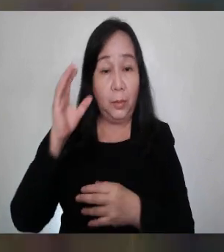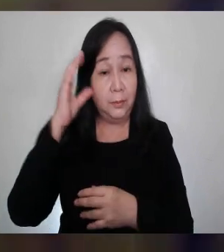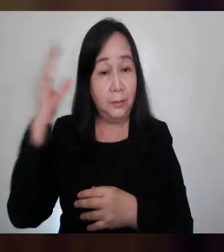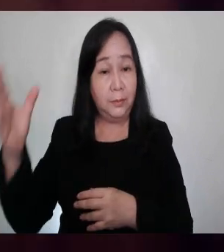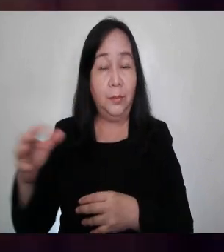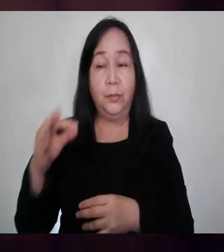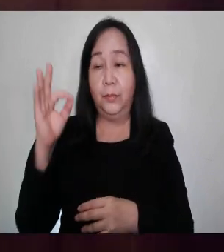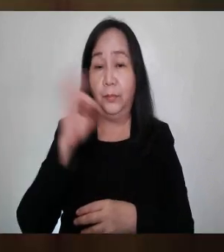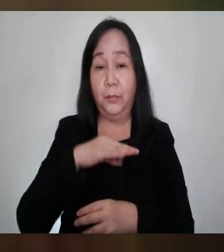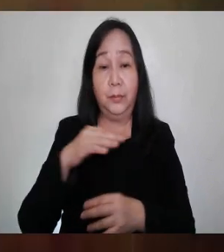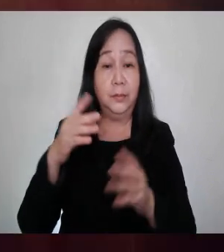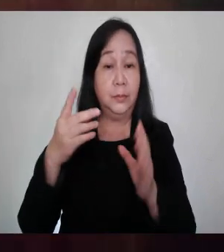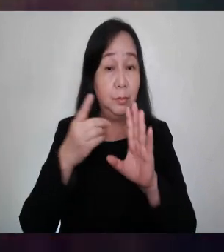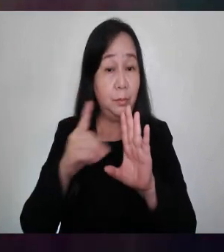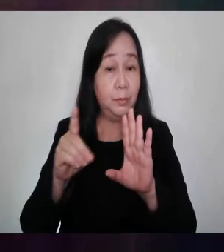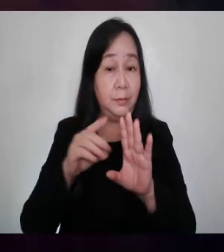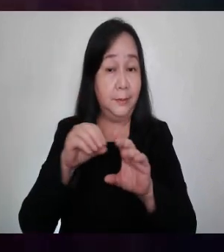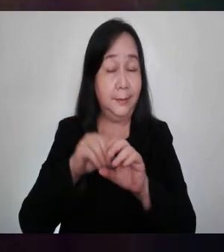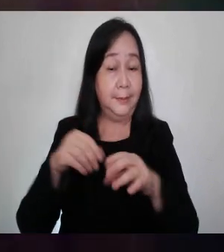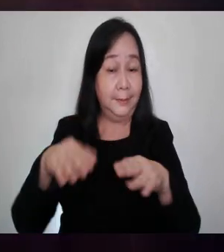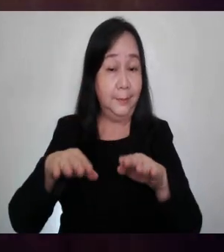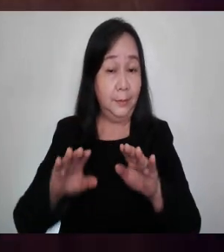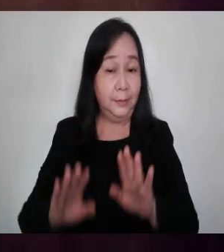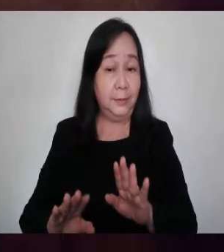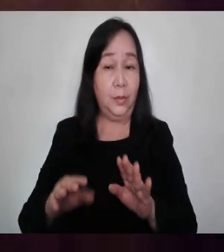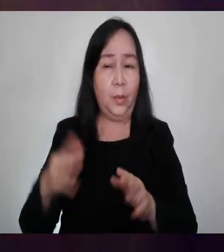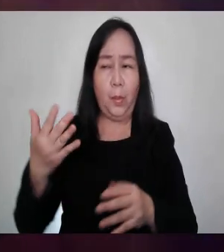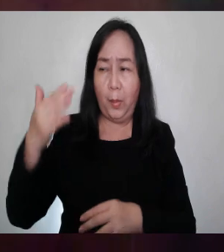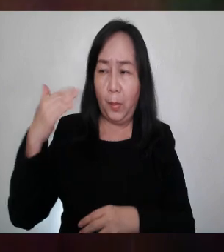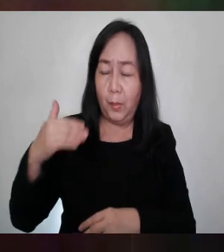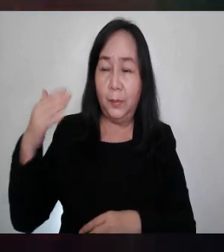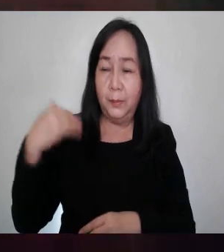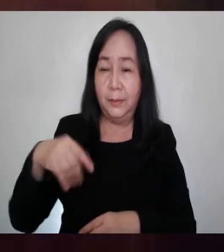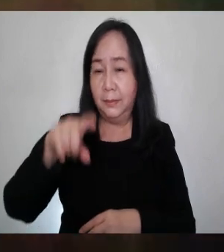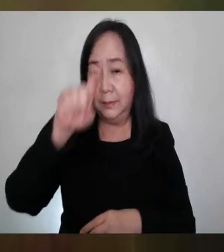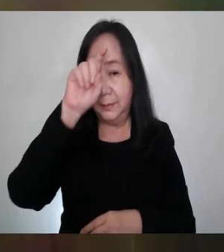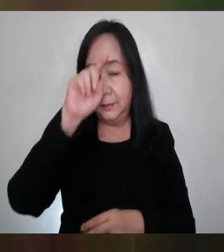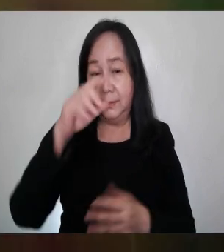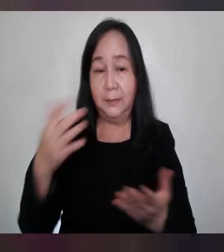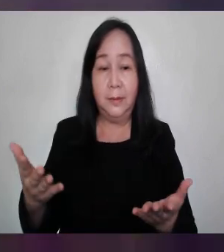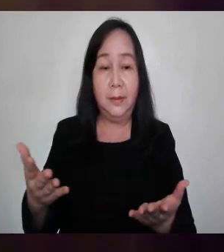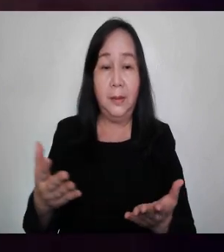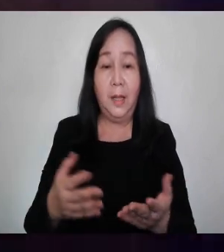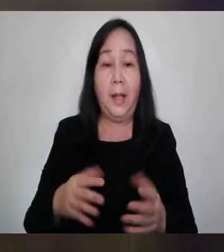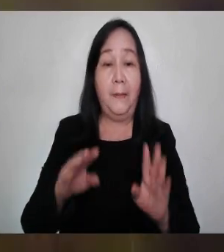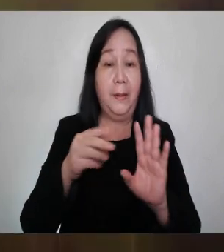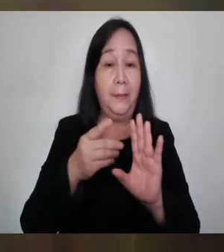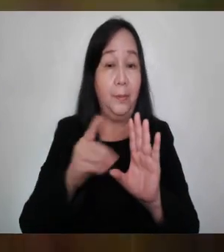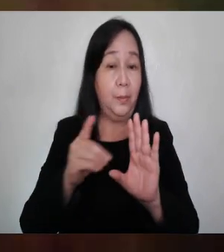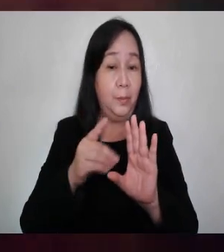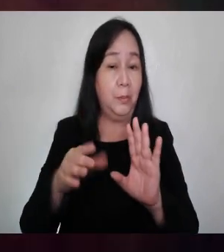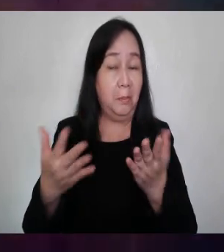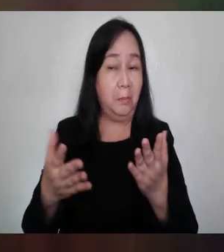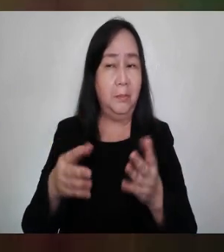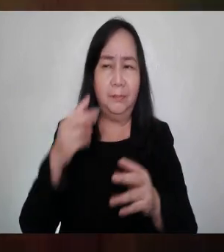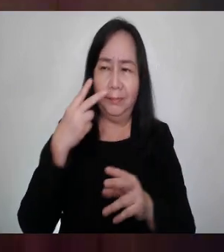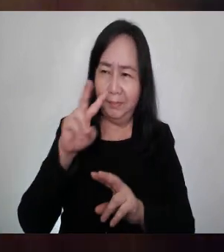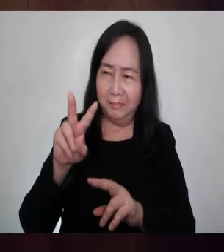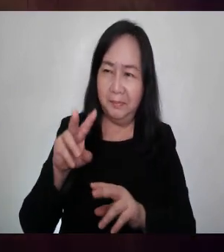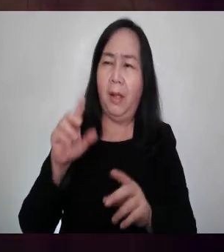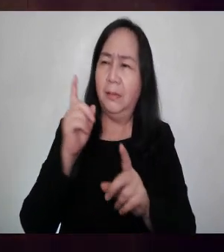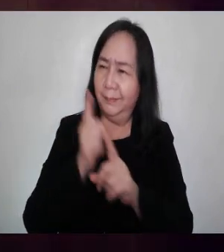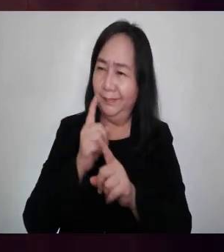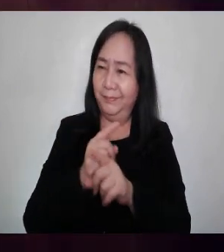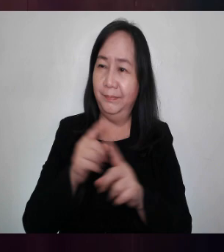sa konsepto ng false doors sa mga libingan ng mga sinaunang Ehipsyo. Ang mga pintuang ito ay mukhang